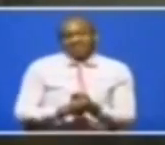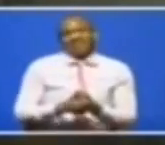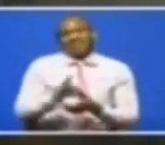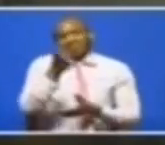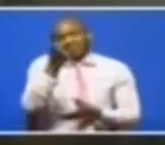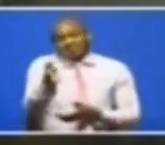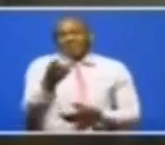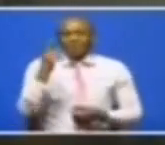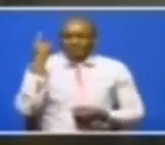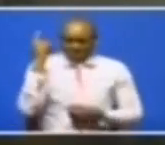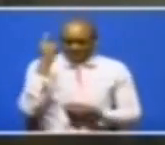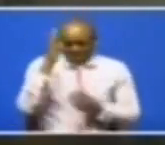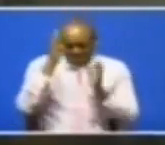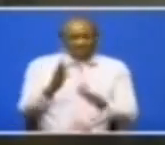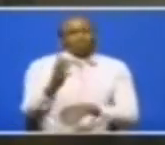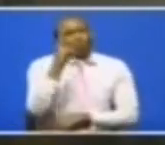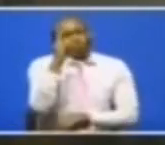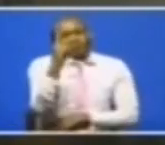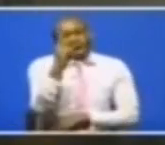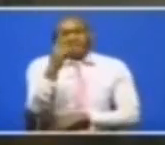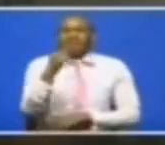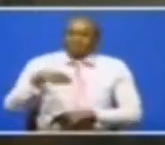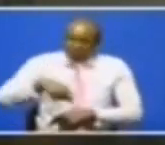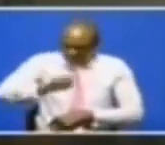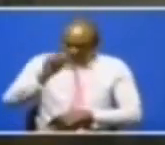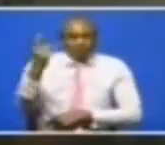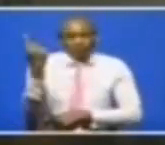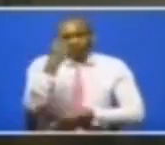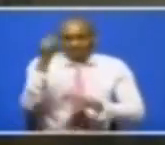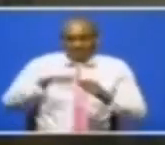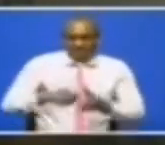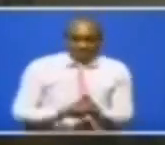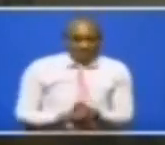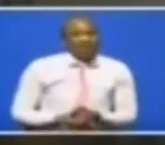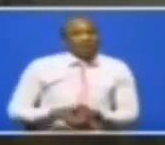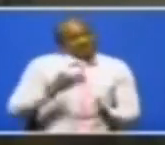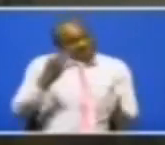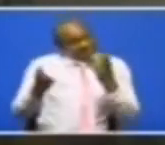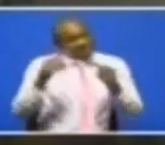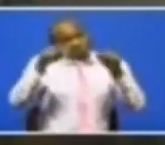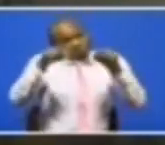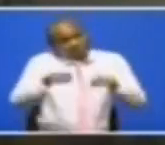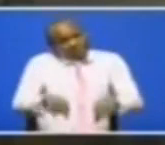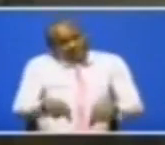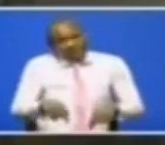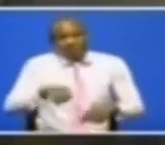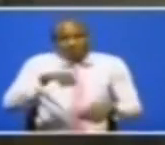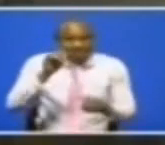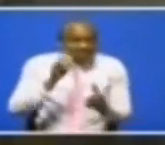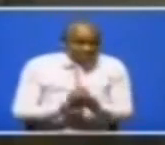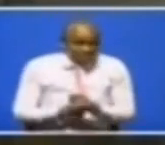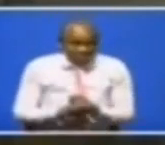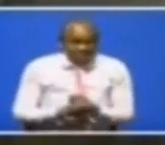mgombea mwenza pekee alijitokeza kwenye mdahalo huo. Sijui kama hata leo